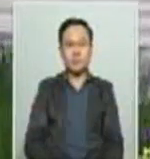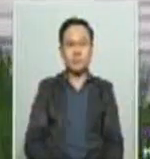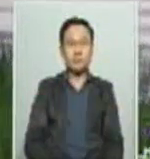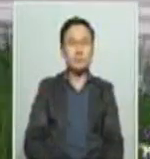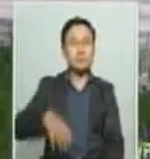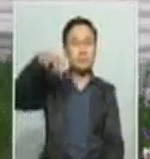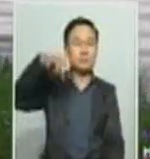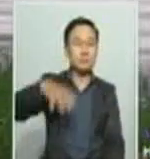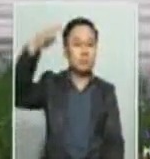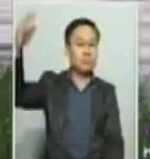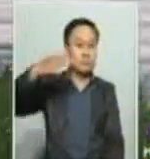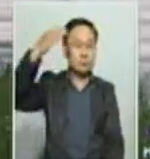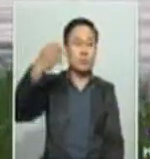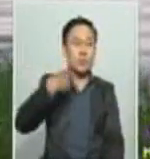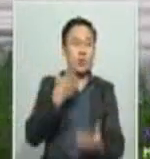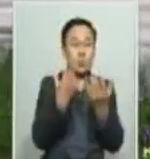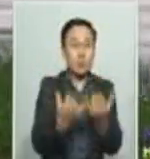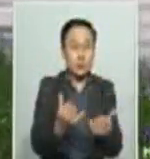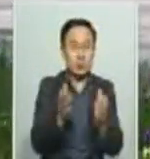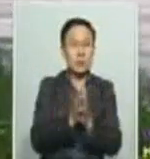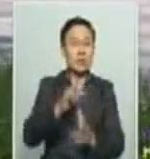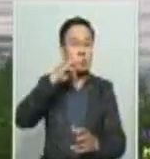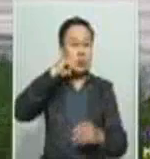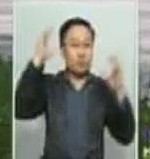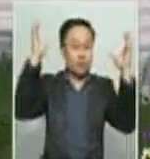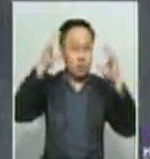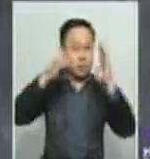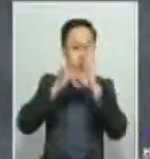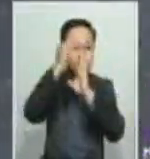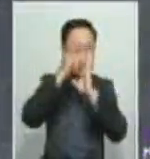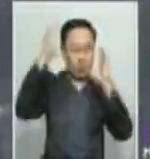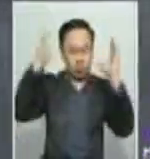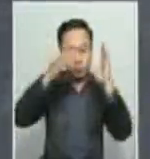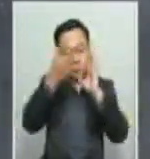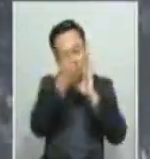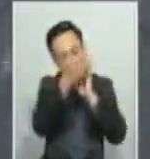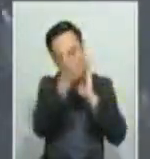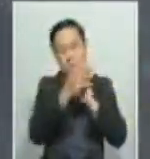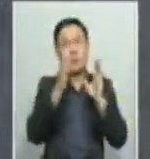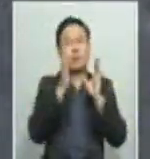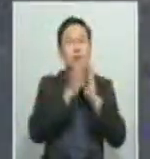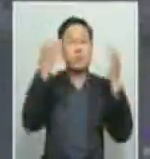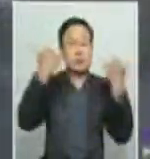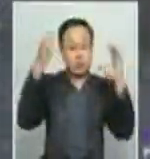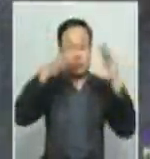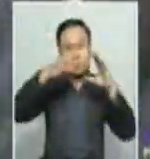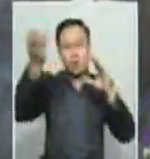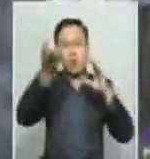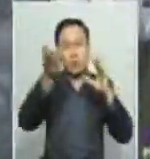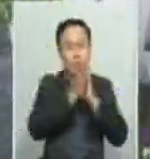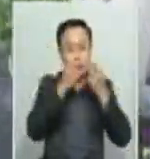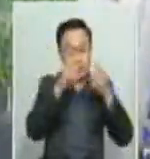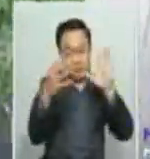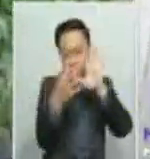ที่กรมอุตุนิยมวิทยาคาดว่าในวันนี้ครับปริมาณฝนในภาคเหนือและภาคตะวันออกเฉียงเหนือจะลดลงแต่ว่าภาคกลางตอนล่างภา